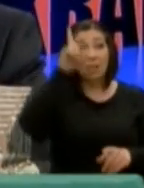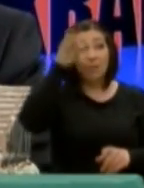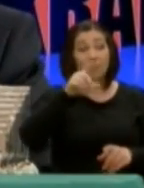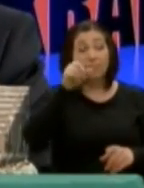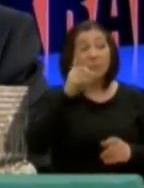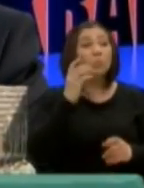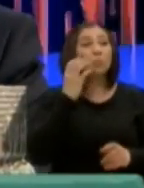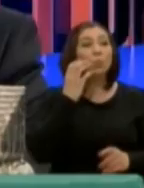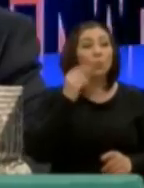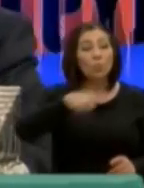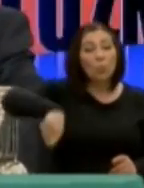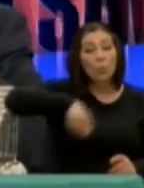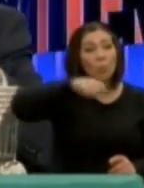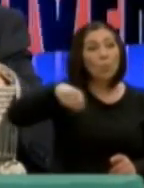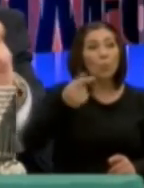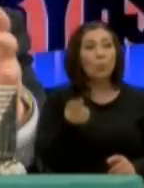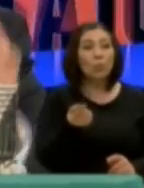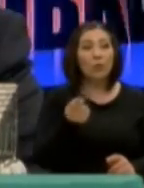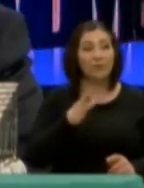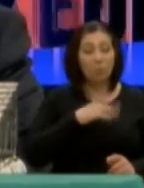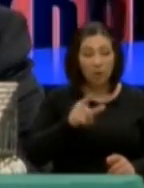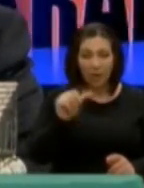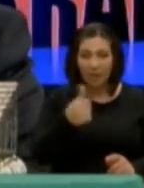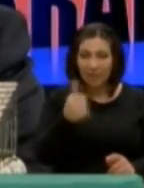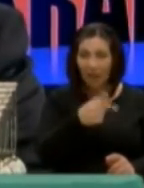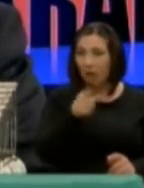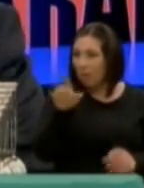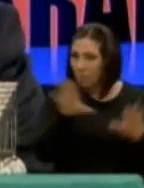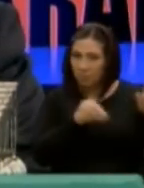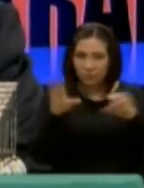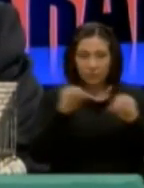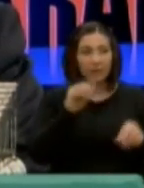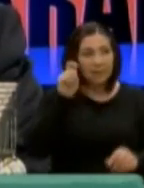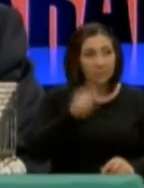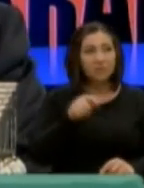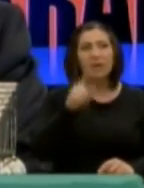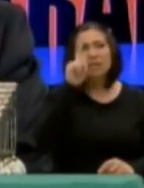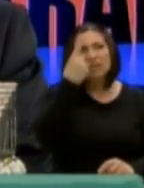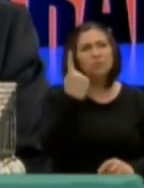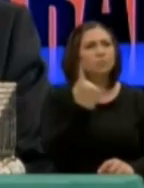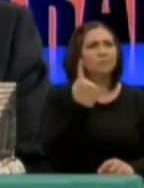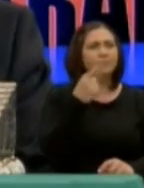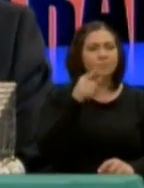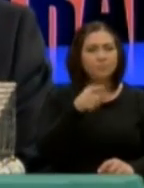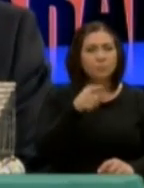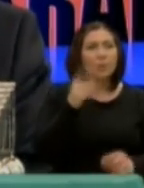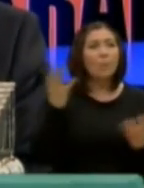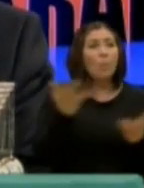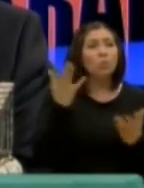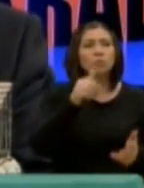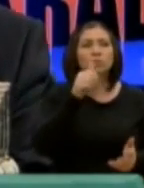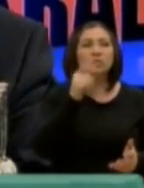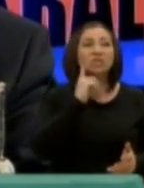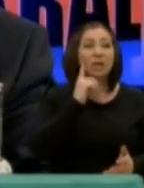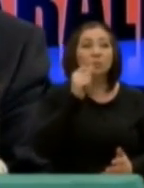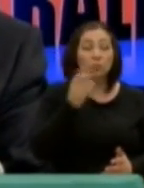tek buğdayda var. E sen bu kadar kaliteli ham maddeyi yapıp da sadece şunu yapacaksınız. Bol şerbet vermezseniz